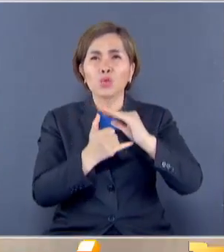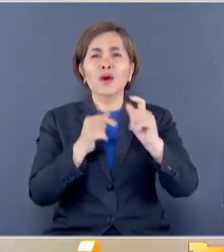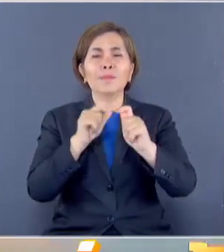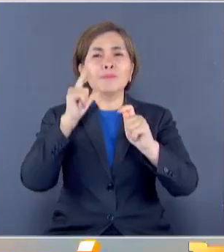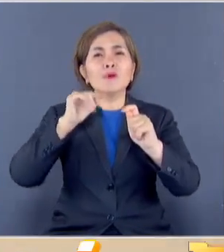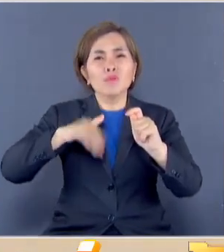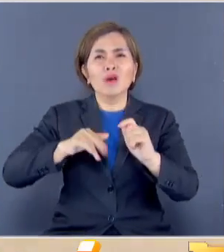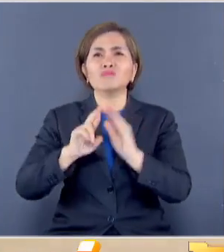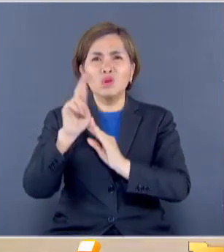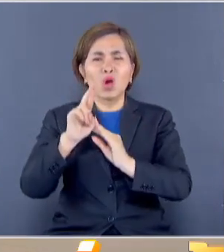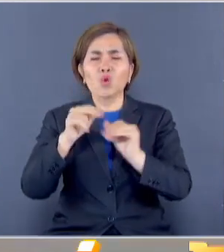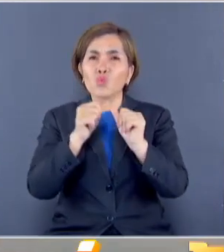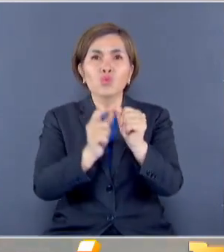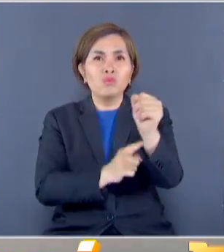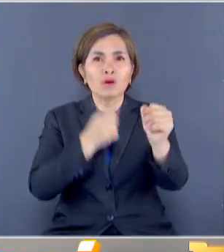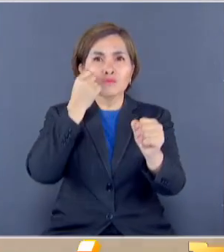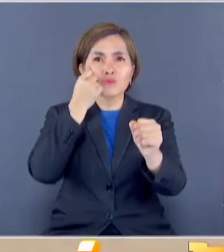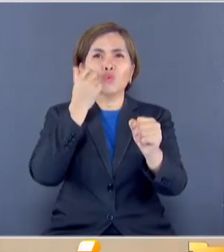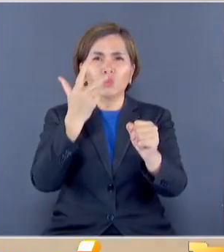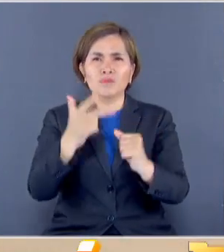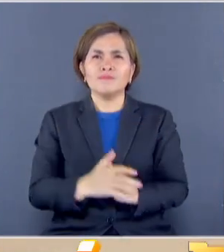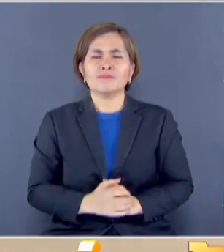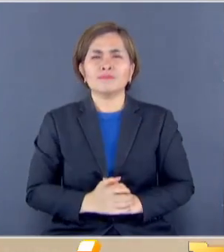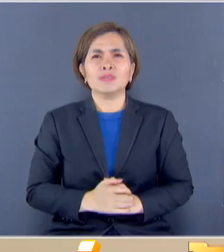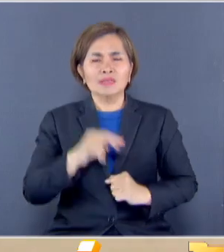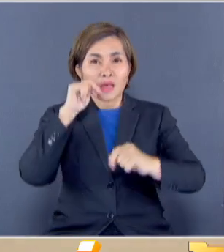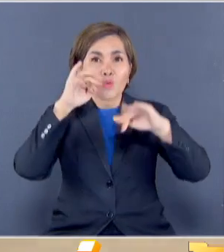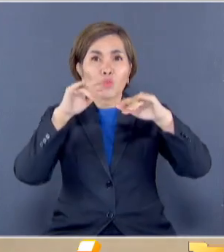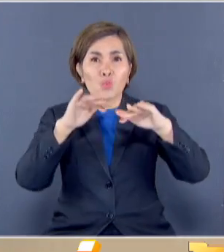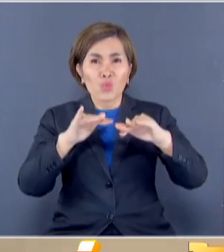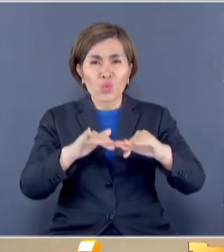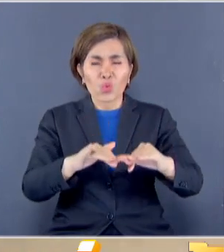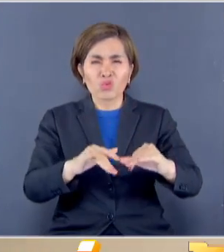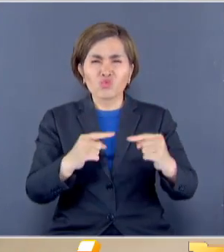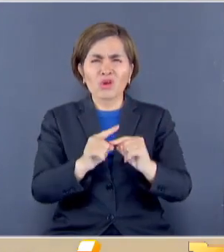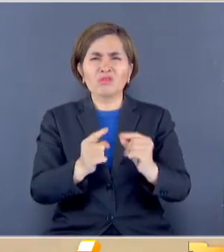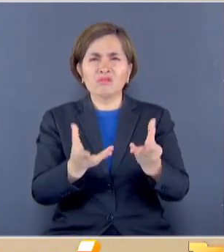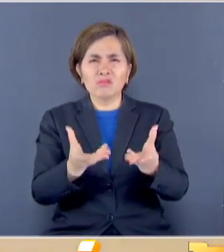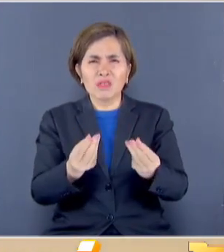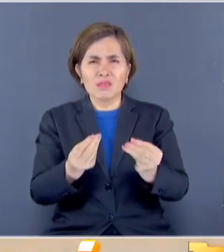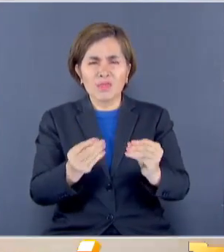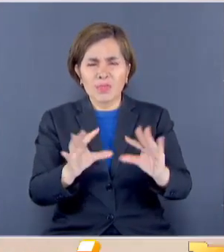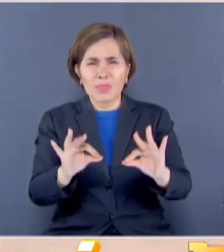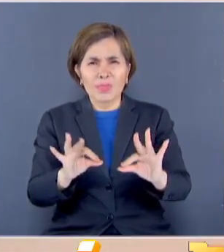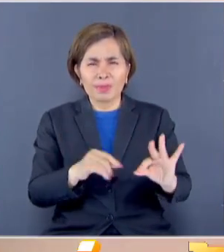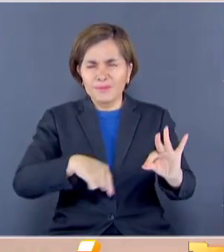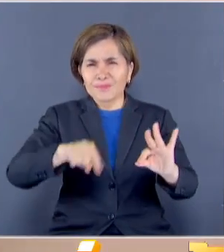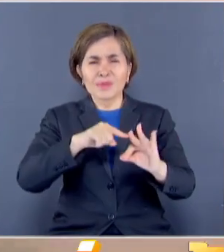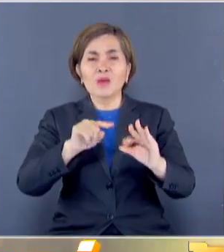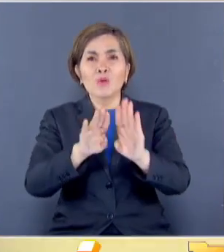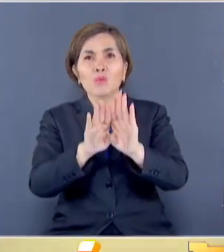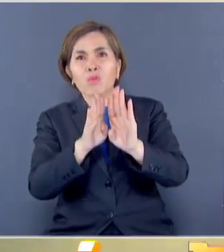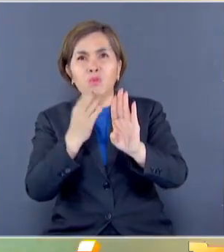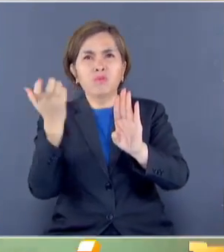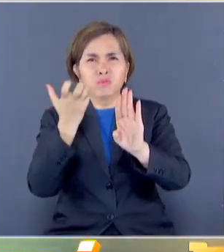ายจังหวัดเชียงรายนานถึง3วันแล้วครับคุณผู้ชมครับและจะเห็นว่าพอระดับน้ำลดลงโอ้โหโคลนทั้งนั้นฮะเต็มไปด้วยโคลนหมดเลยไม่สามารถเปิดประตูบ้